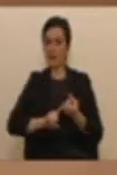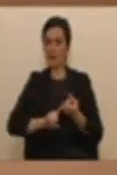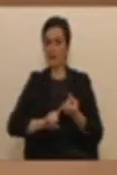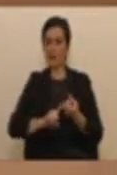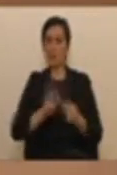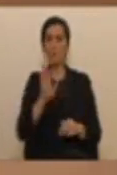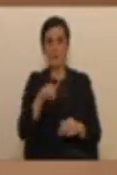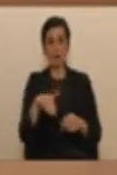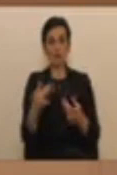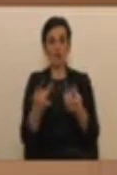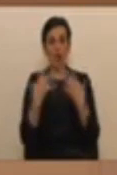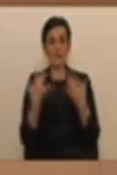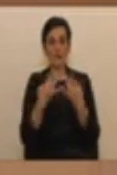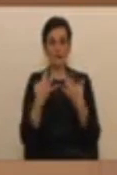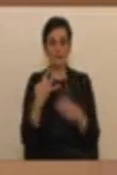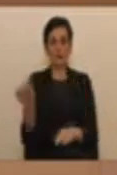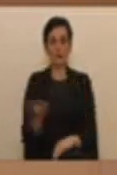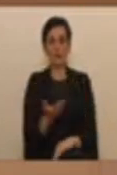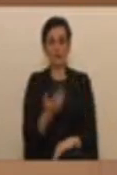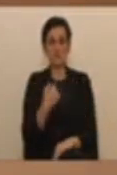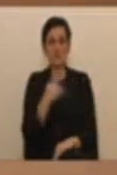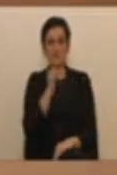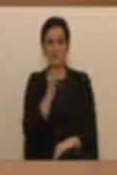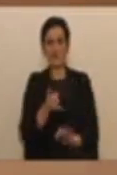მაშინ ამიხსნან. მე ვერ ხსნი.